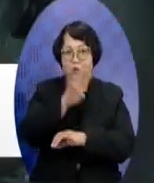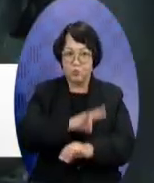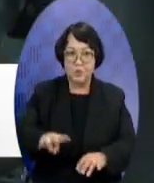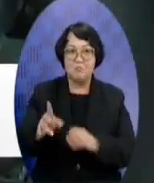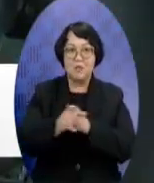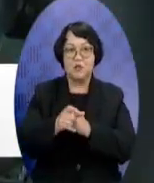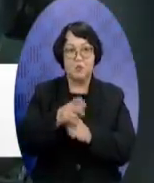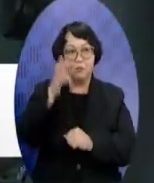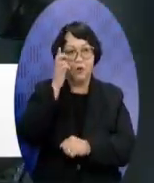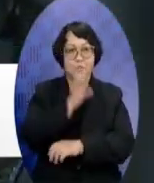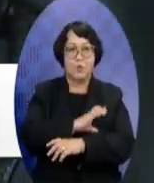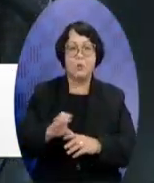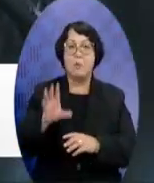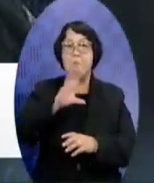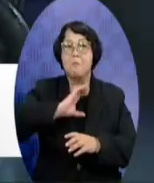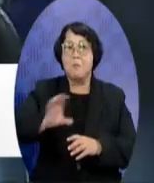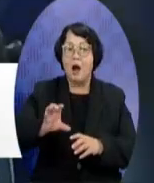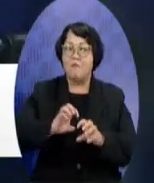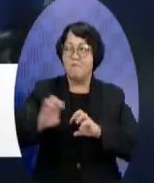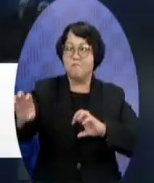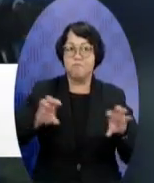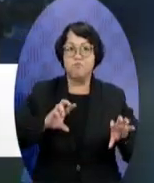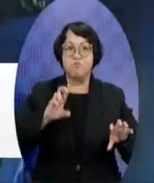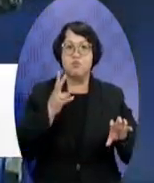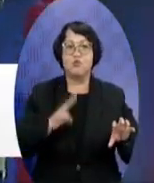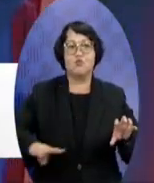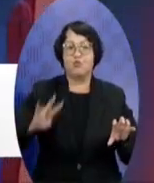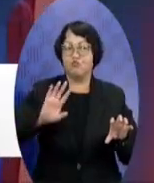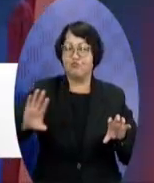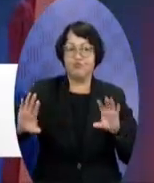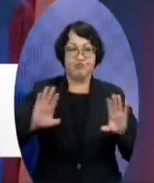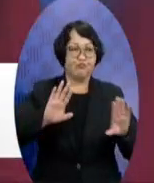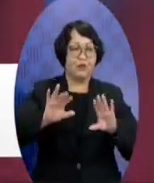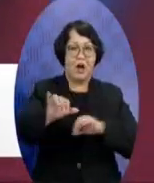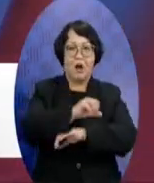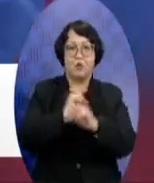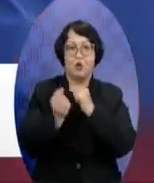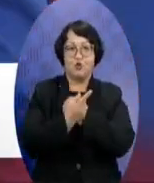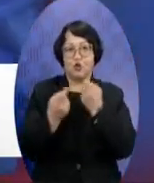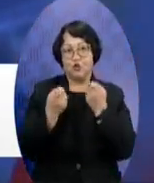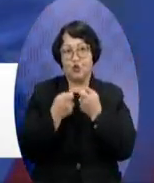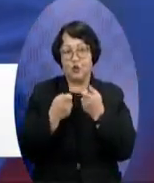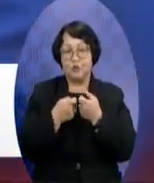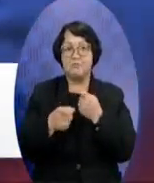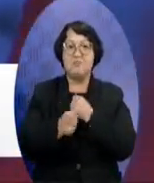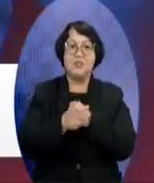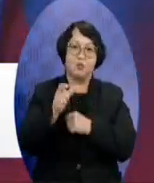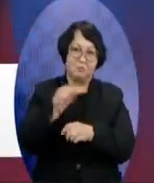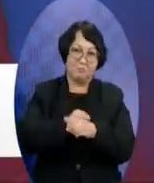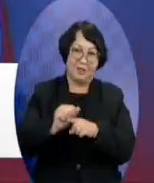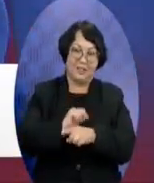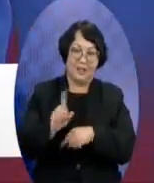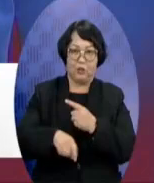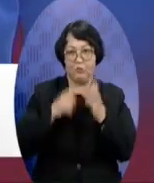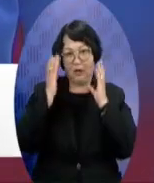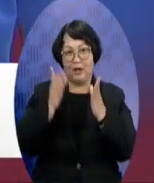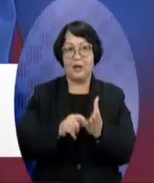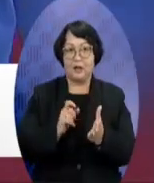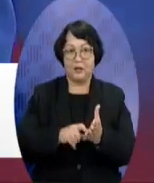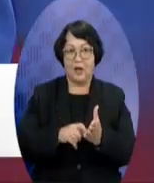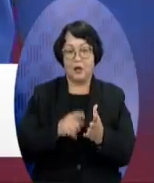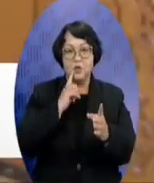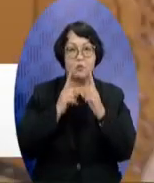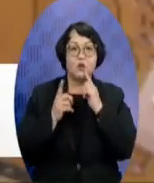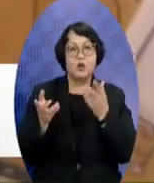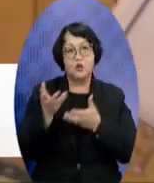боловсрол сургалтын байгууллагуудыг бүсчлэн хөгжүүлж тухайн аймгийн онцлог тохирсон салбарын мэрэгжлийг төлхөө бэлтгэх нь чухал байгааг зөвлөгөөнд оролцогчид илэрхийлж